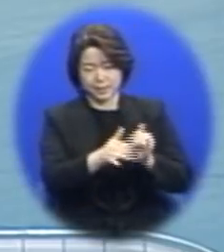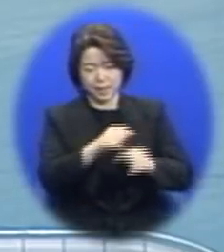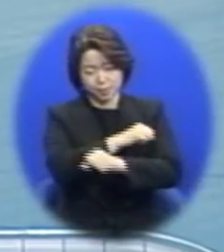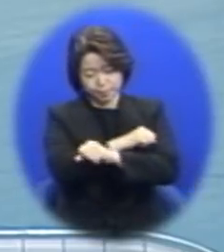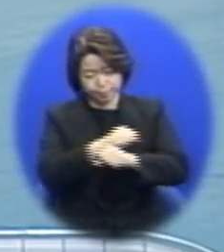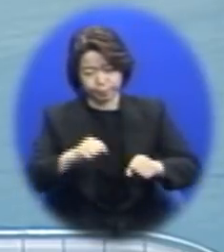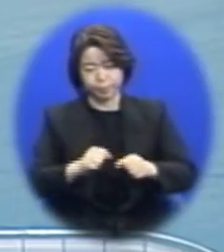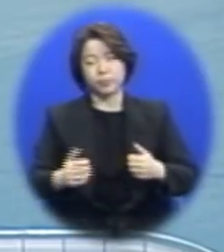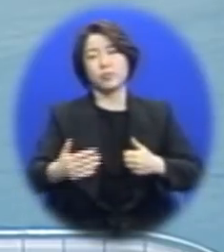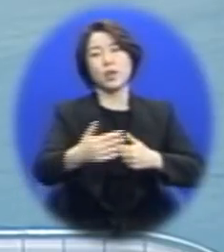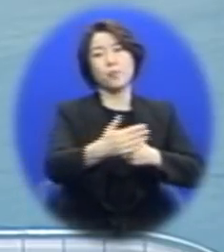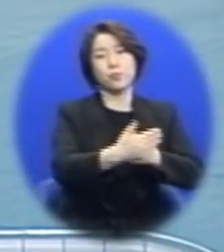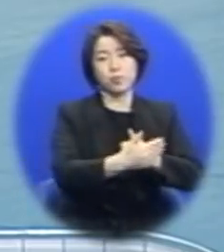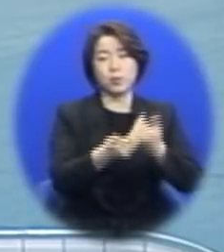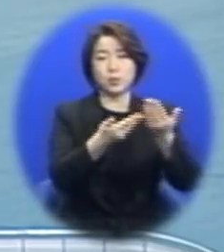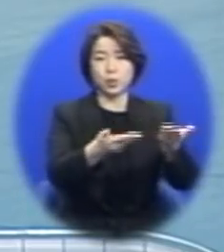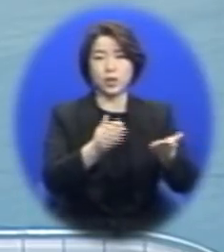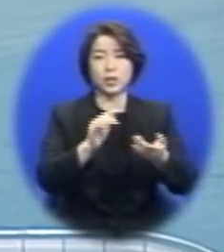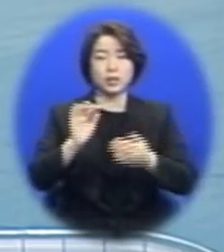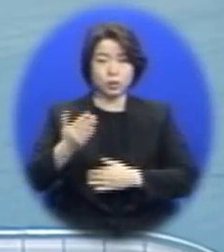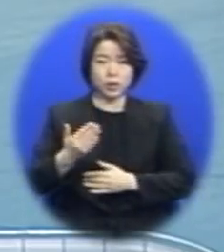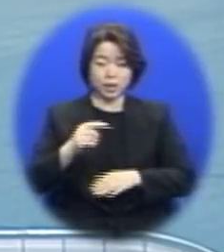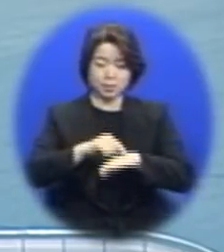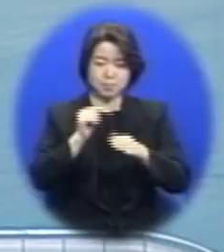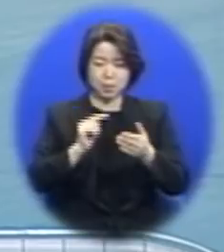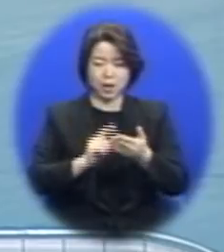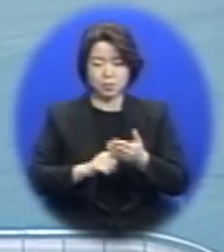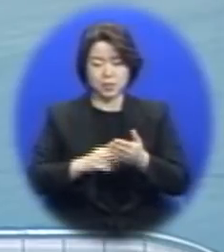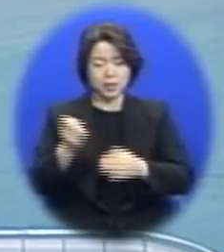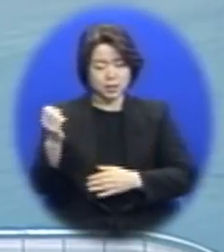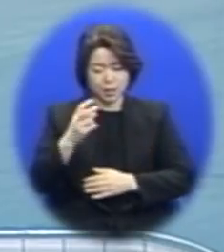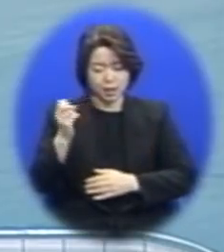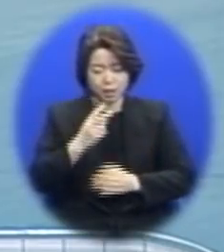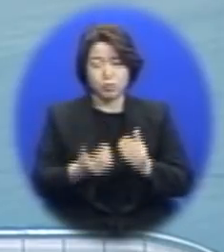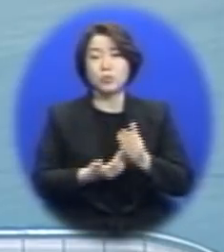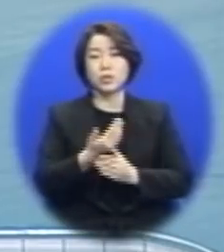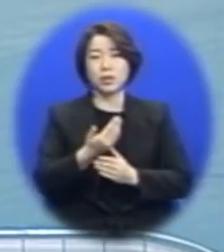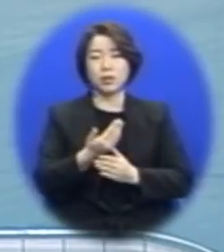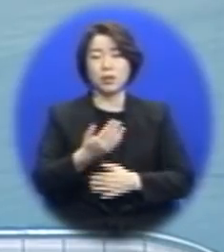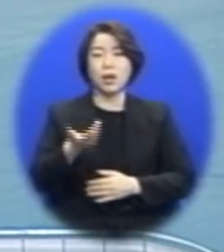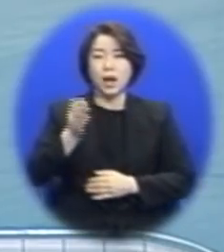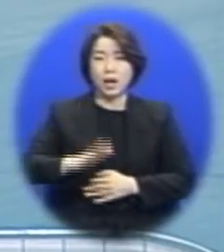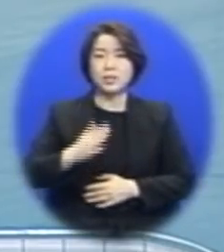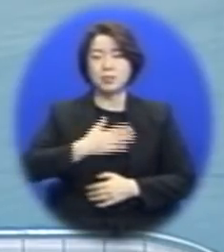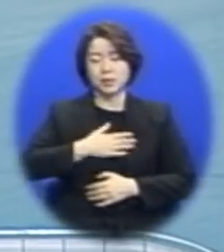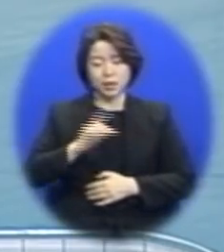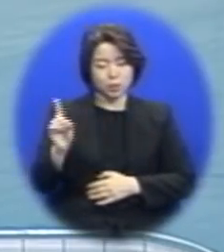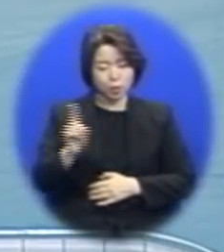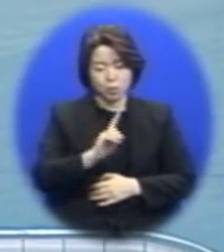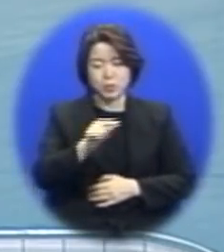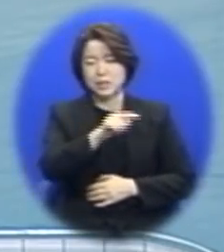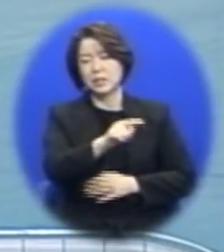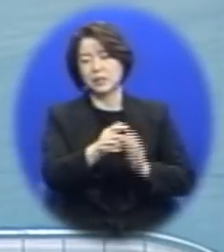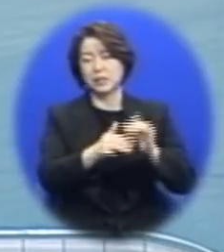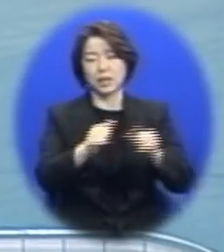용서하고 품어야 한다는 마음이 자꾸 드는 것입니다. 근데 도무지 자기로서는 그 사람을 용서할 수